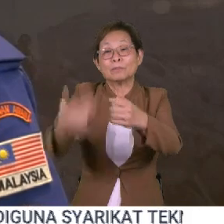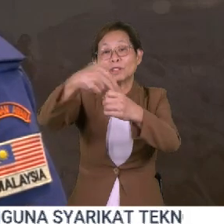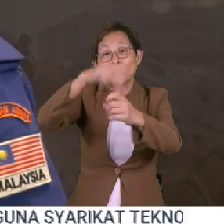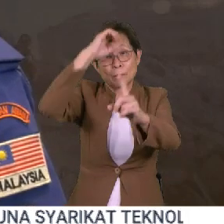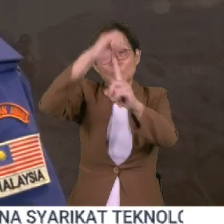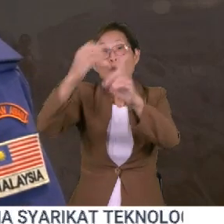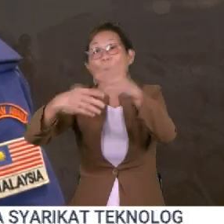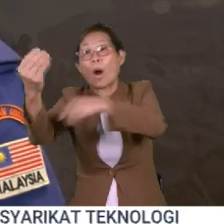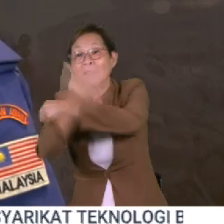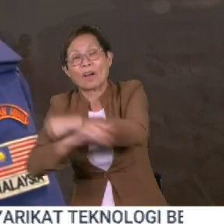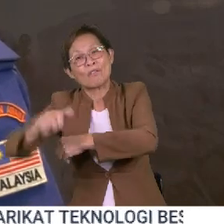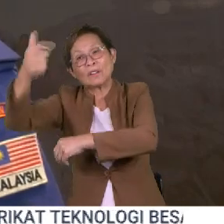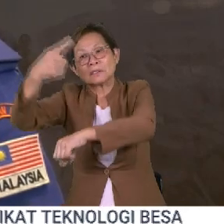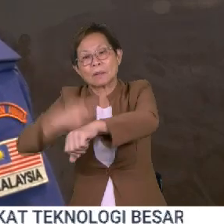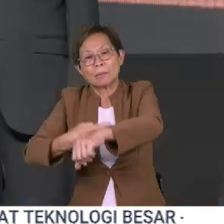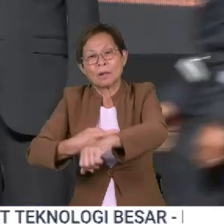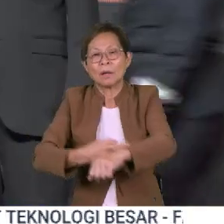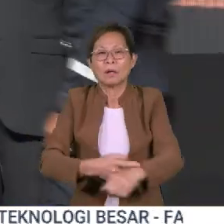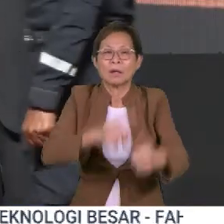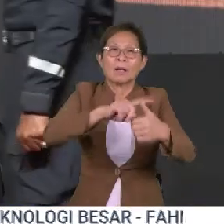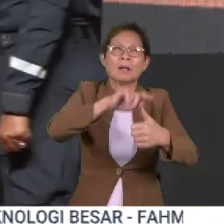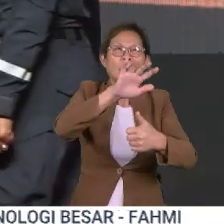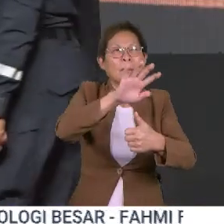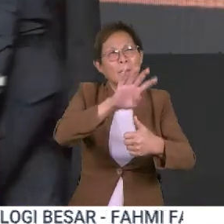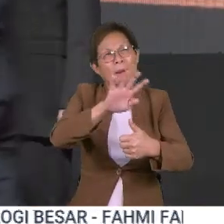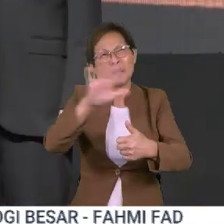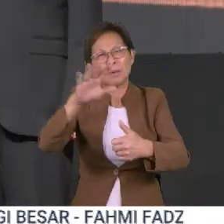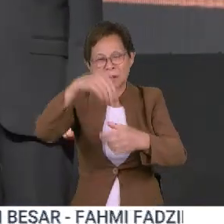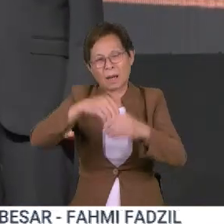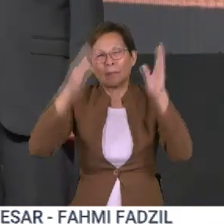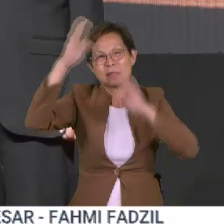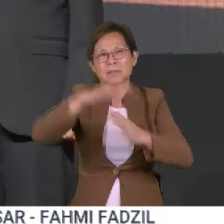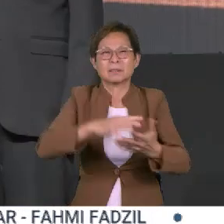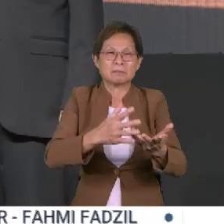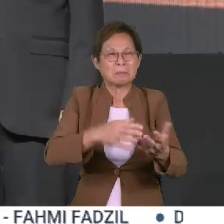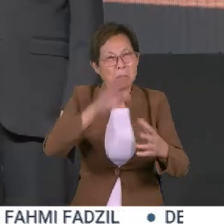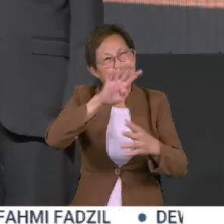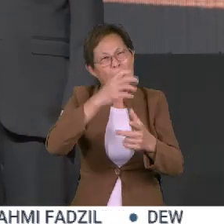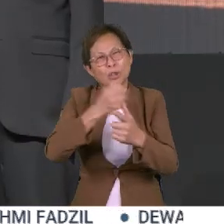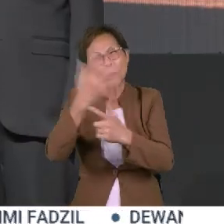lempat 5 kali misi di dalam Malaysia lah, untuk misi bencana ini.